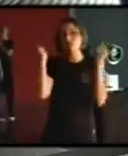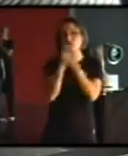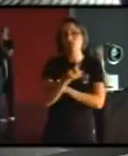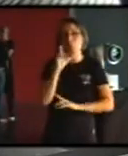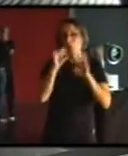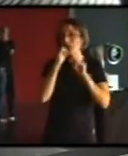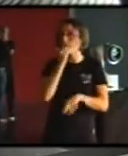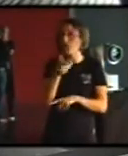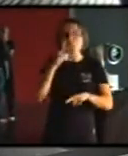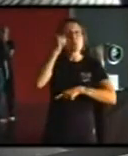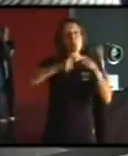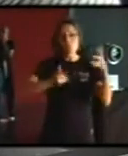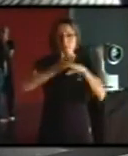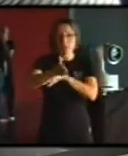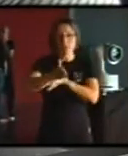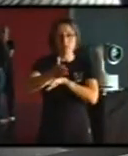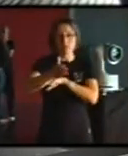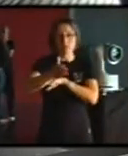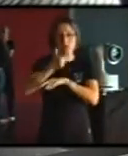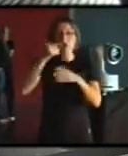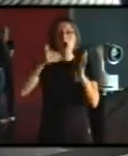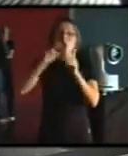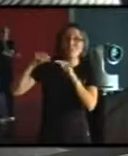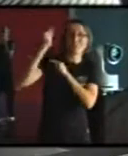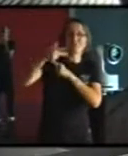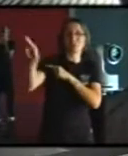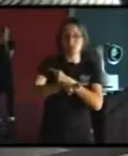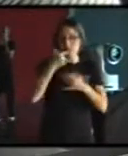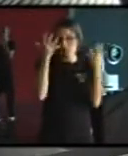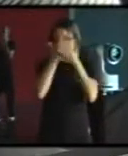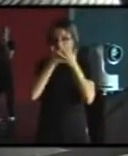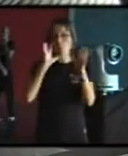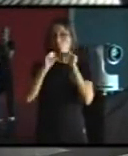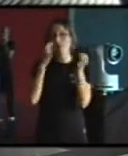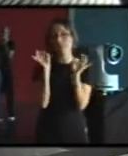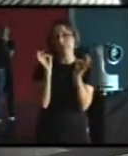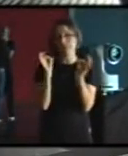souvenir comment ça fonctionne à l'intérieur. Alors,